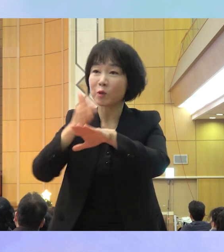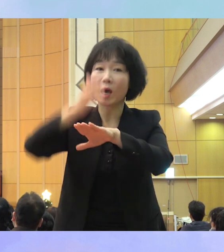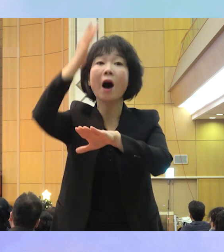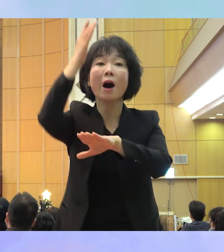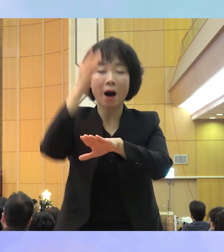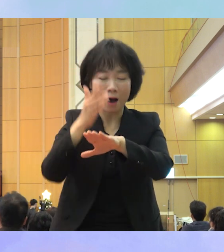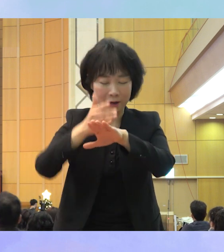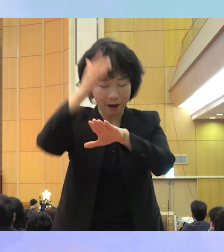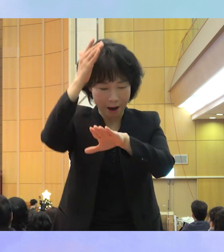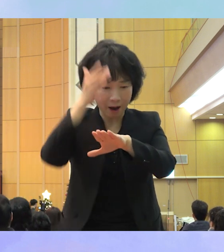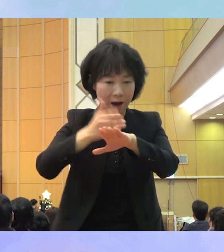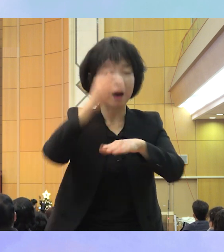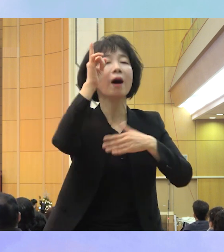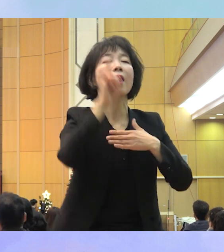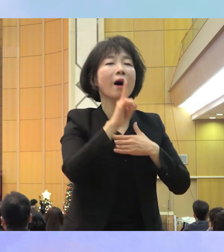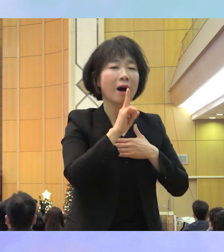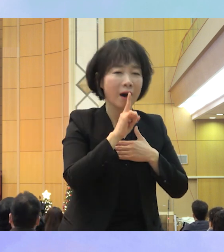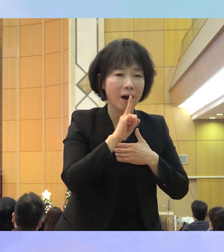영혼아 감사하라.